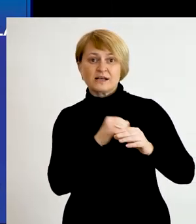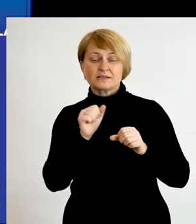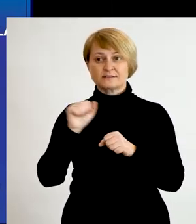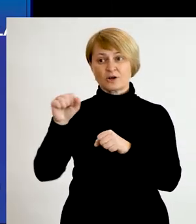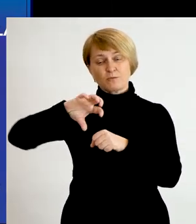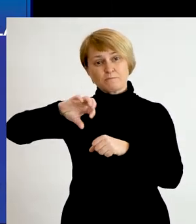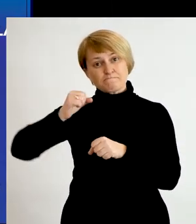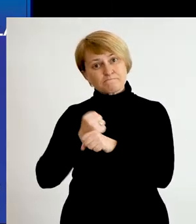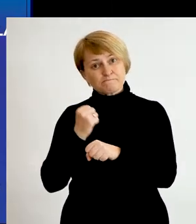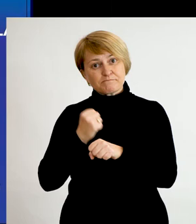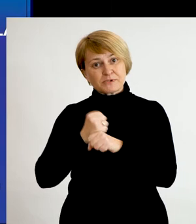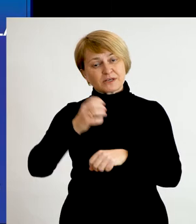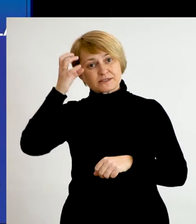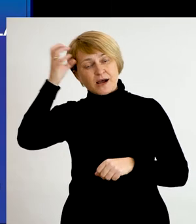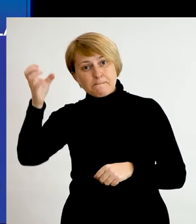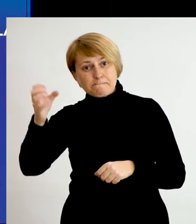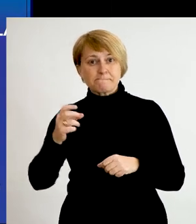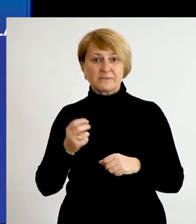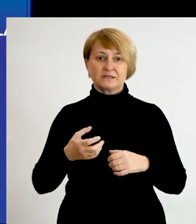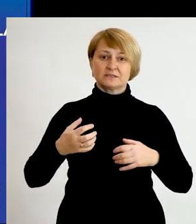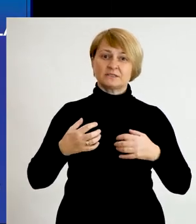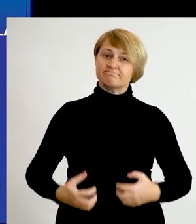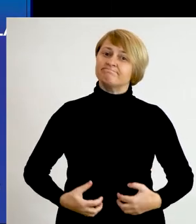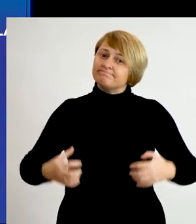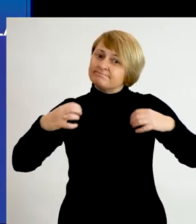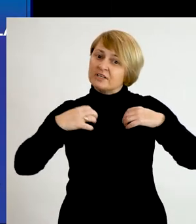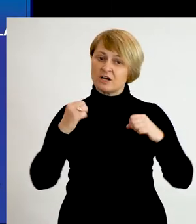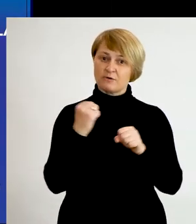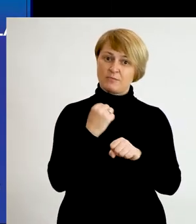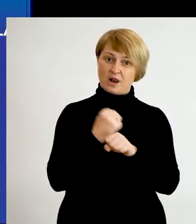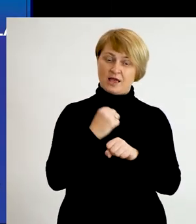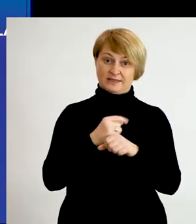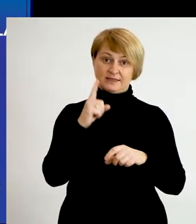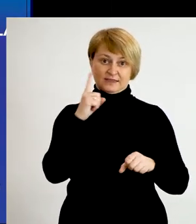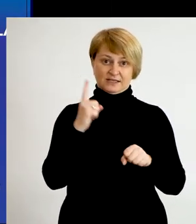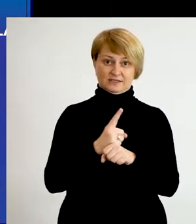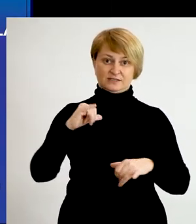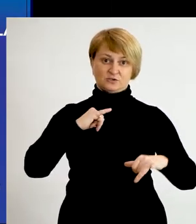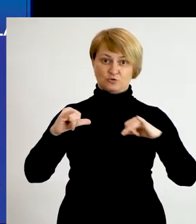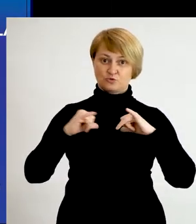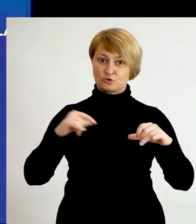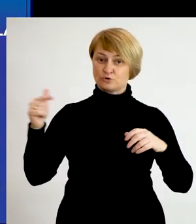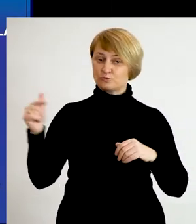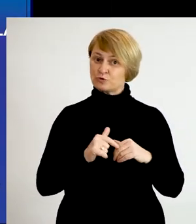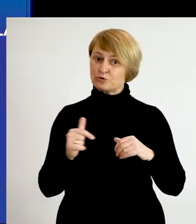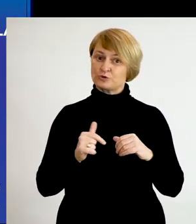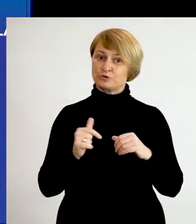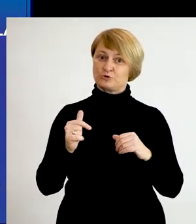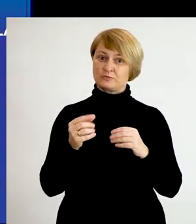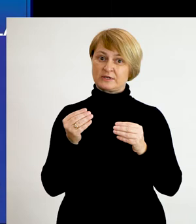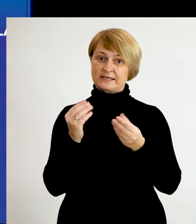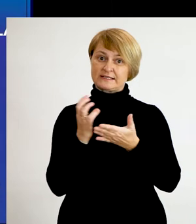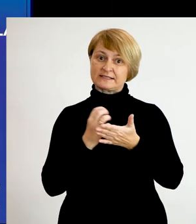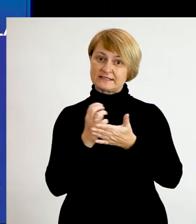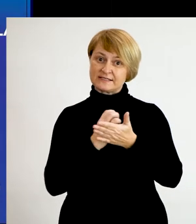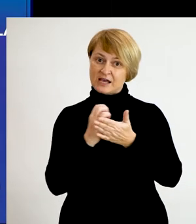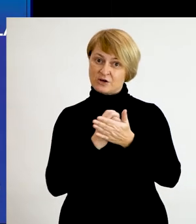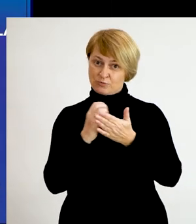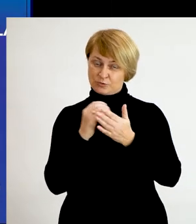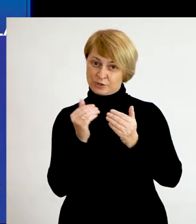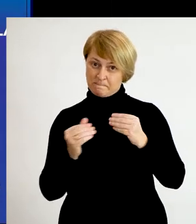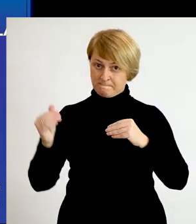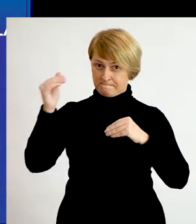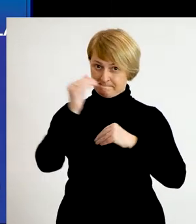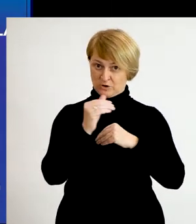pracownikami ambitnymi i bardzo zaangażowanymi w pracę, ale decyzją rządu musimy przede wszystkim podnieść pensje pracownikom